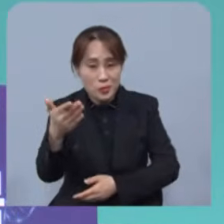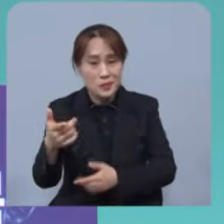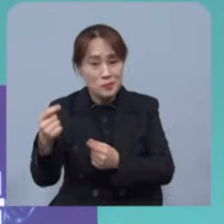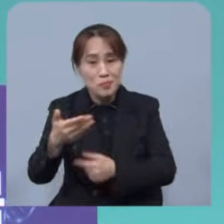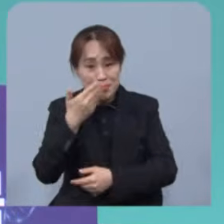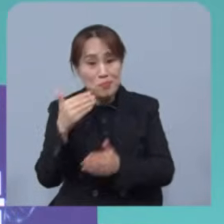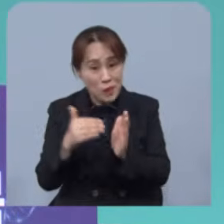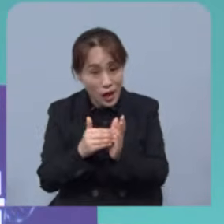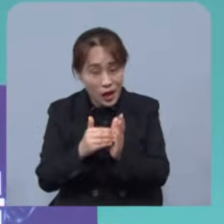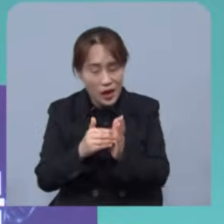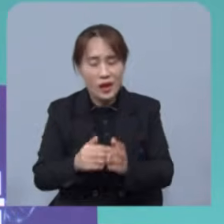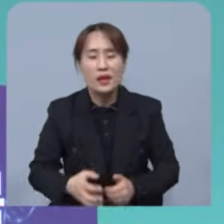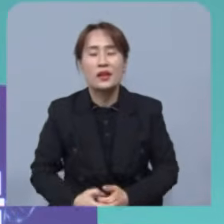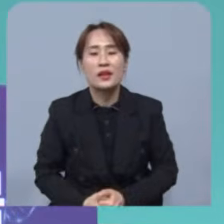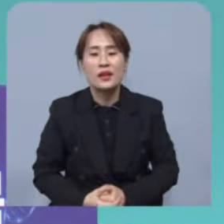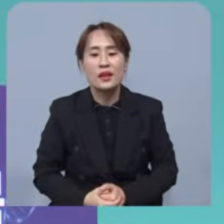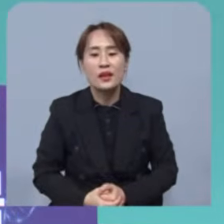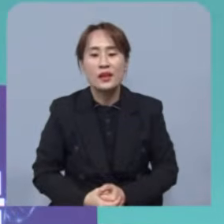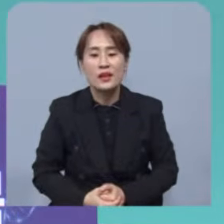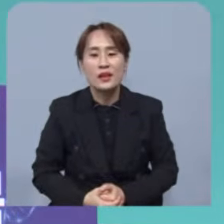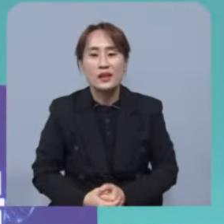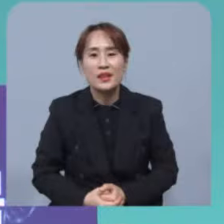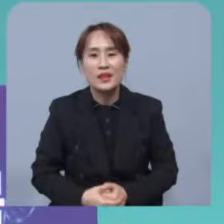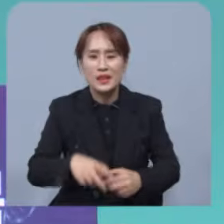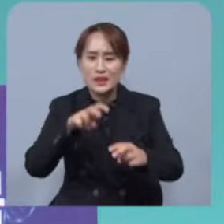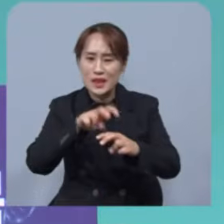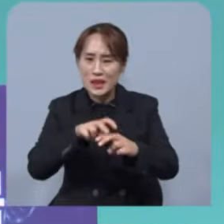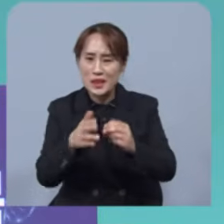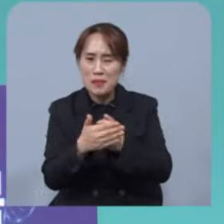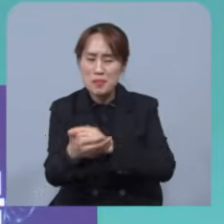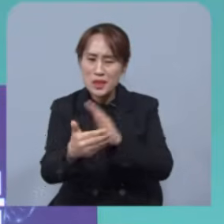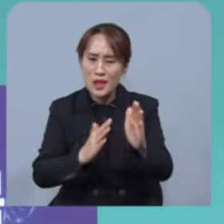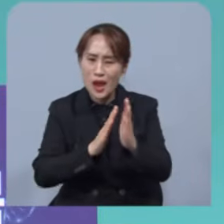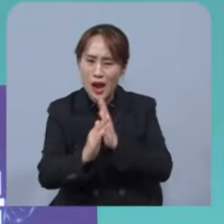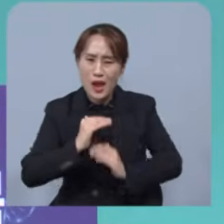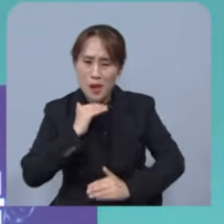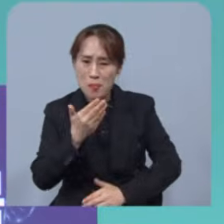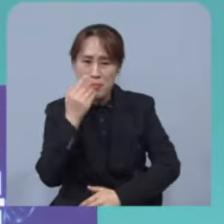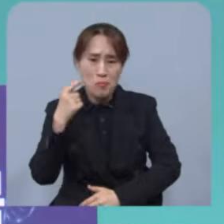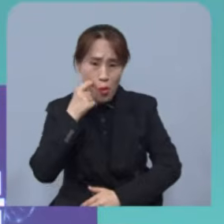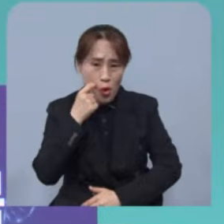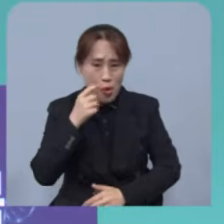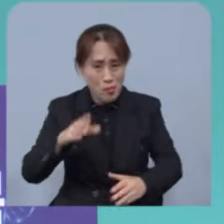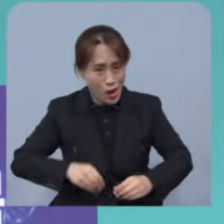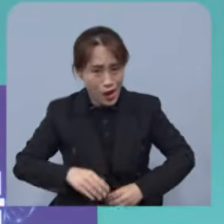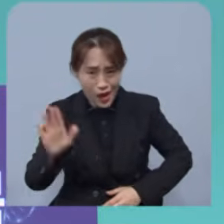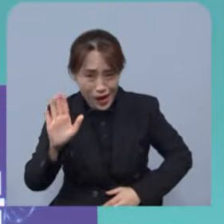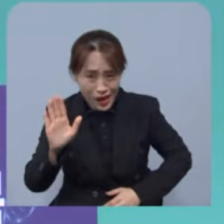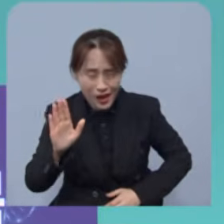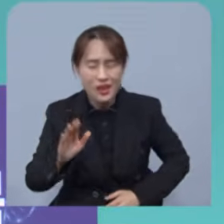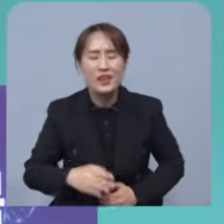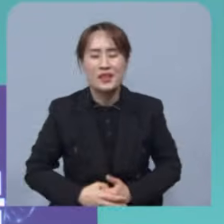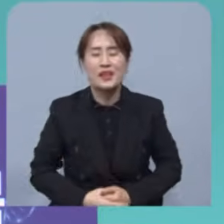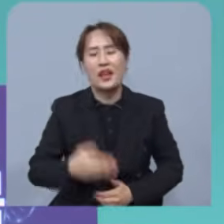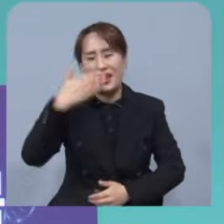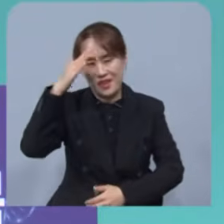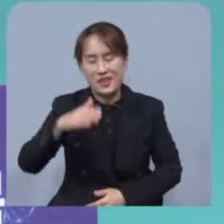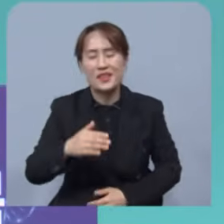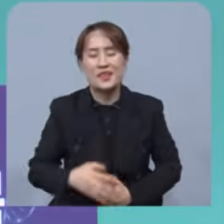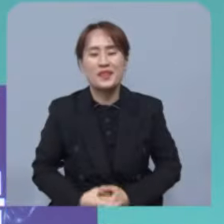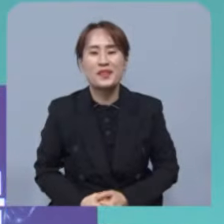식사하셨어요? 네. 혹시 그 자리 때문에 미리 줄 서느라고 밥도 못 먹고 그런 건 아니죠? 네, 다행입니다.